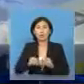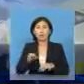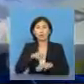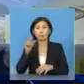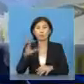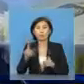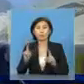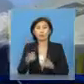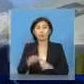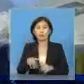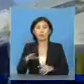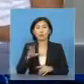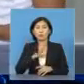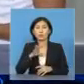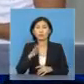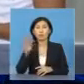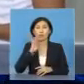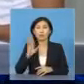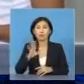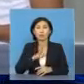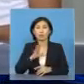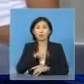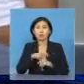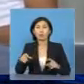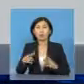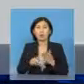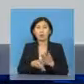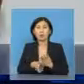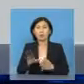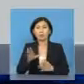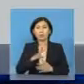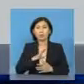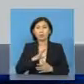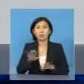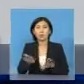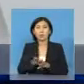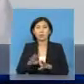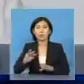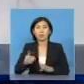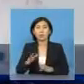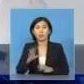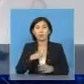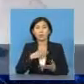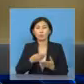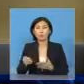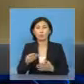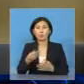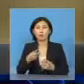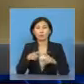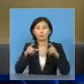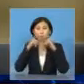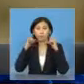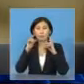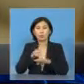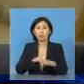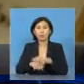пациентов порядка 44% составляют женщины. Медучреждению активно помогают меценаты. Так, на частные средства были закуплены и переданы маски,